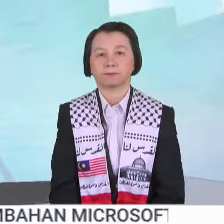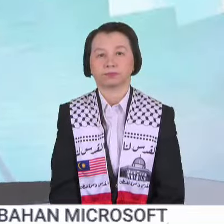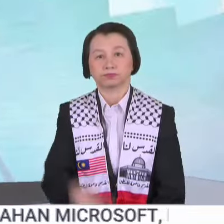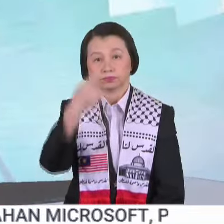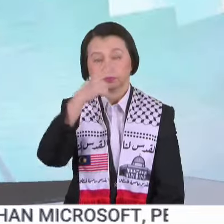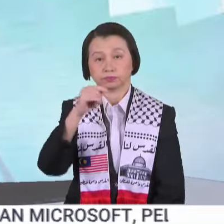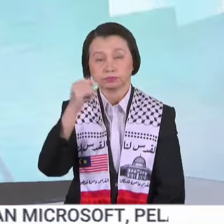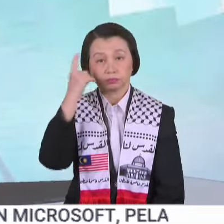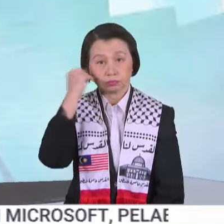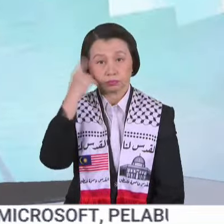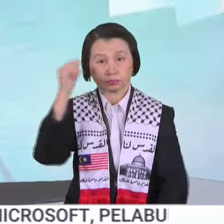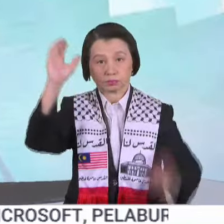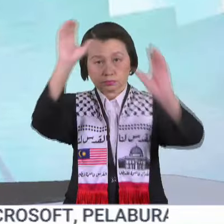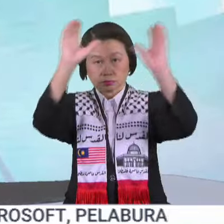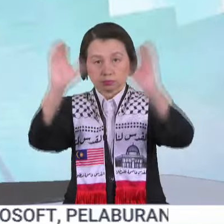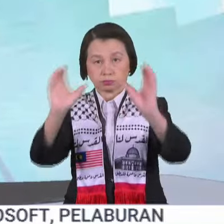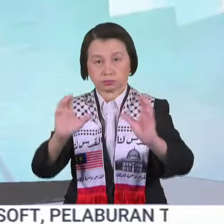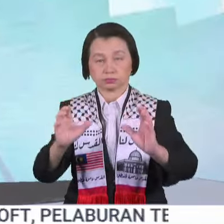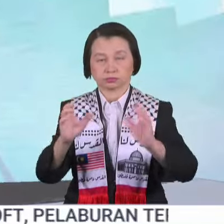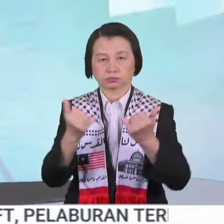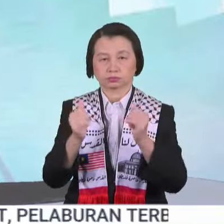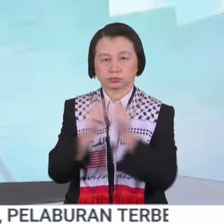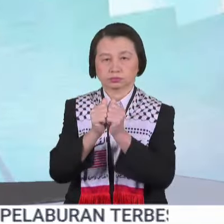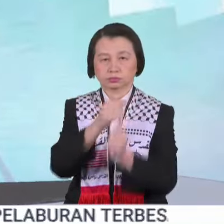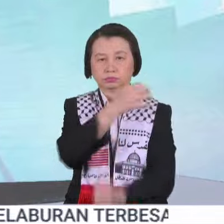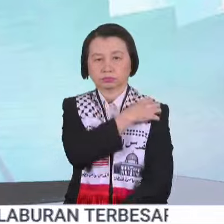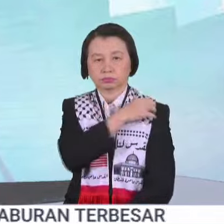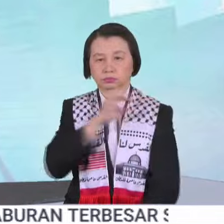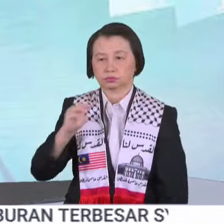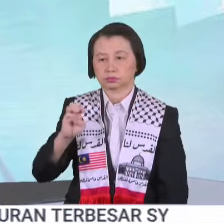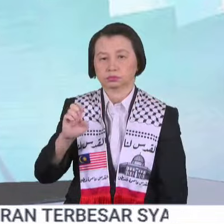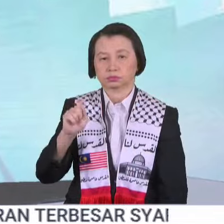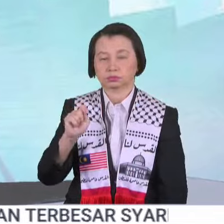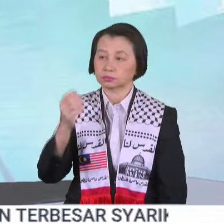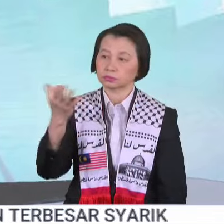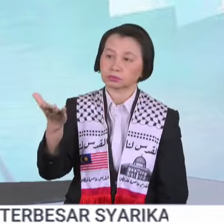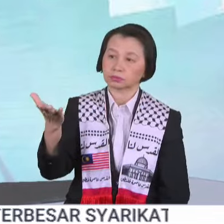Saudara, bagi meninjau laporan cuaca semasa seluruh negara, kita bersama pegawai Met Malaysia, Rashdam.